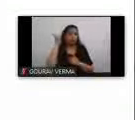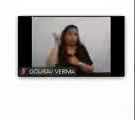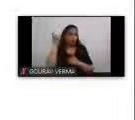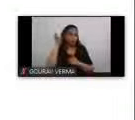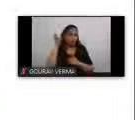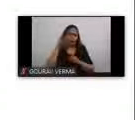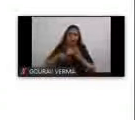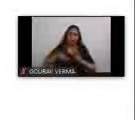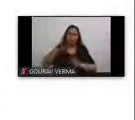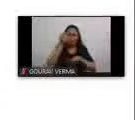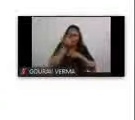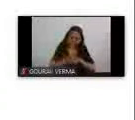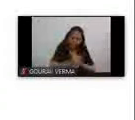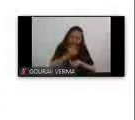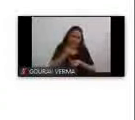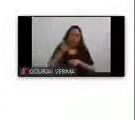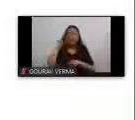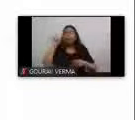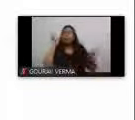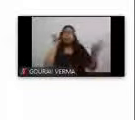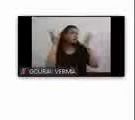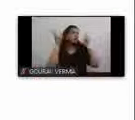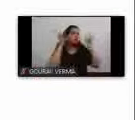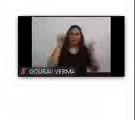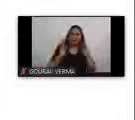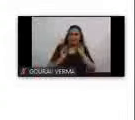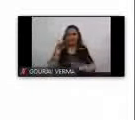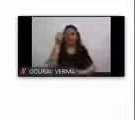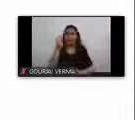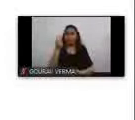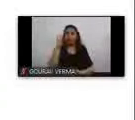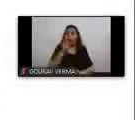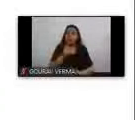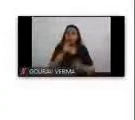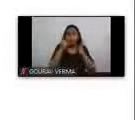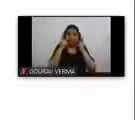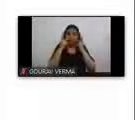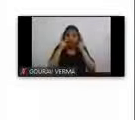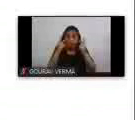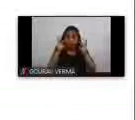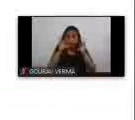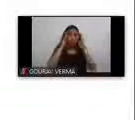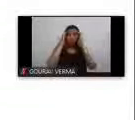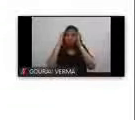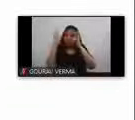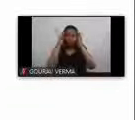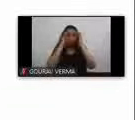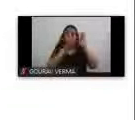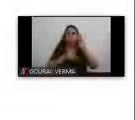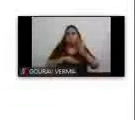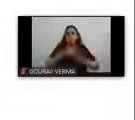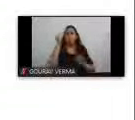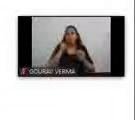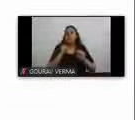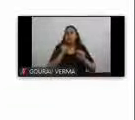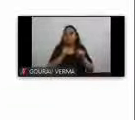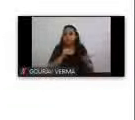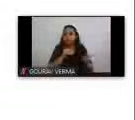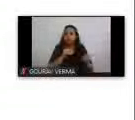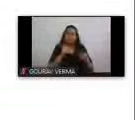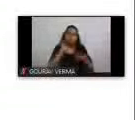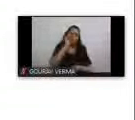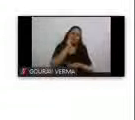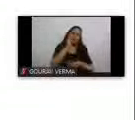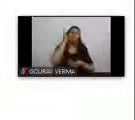provides motivation to move and develop. जब बच्चे का विजन है तब जब आप टॉयज दिखाते हैं, जब लेटा हुआ है